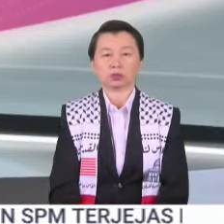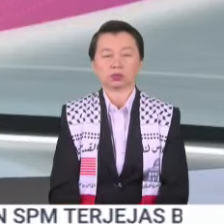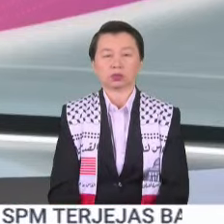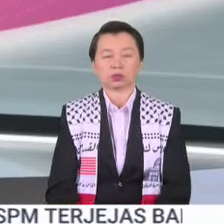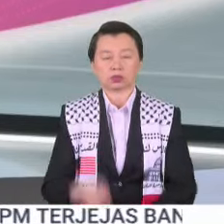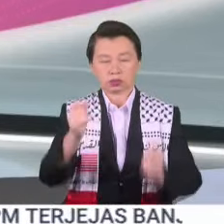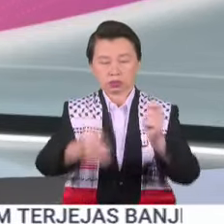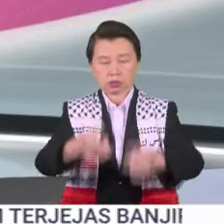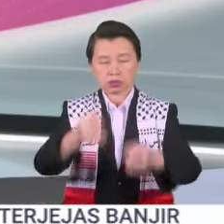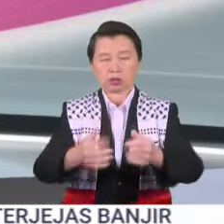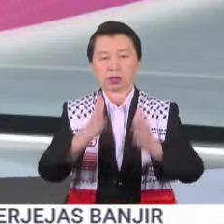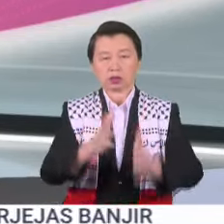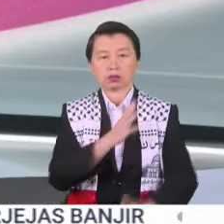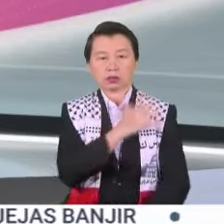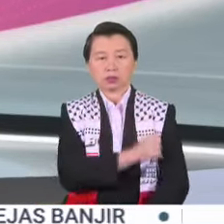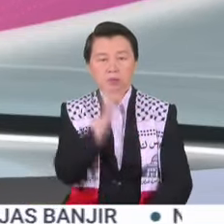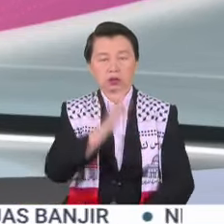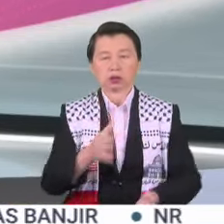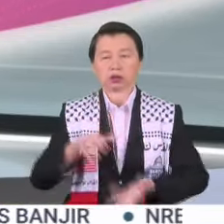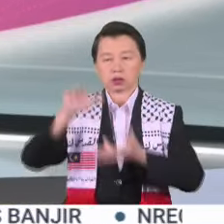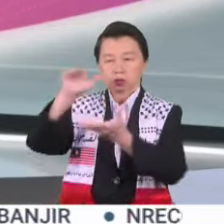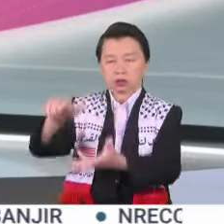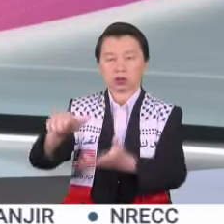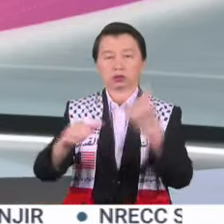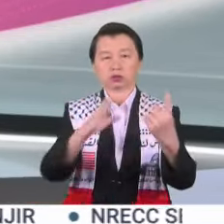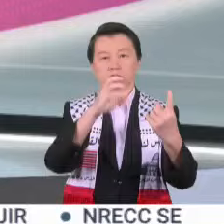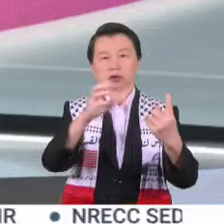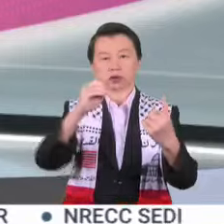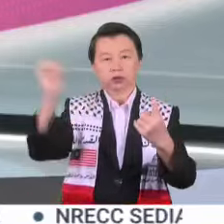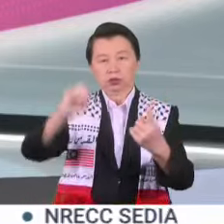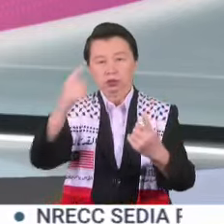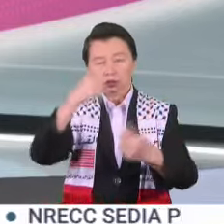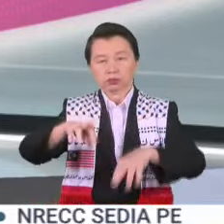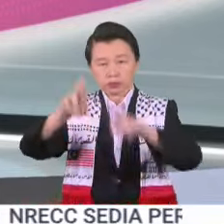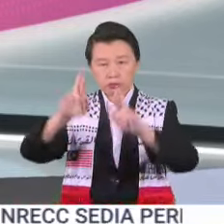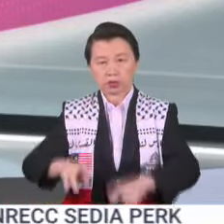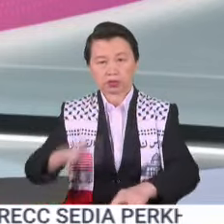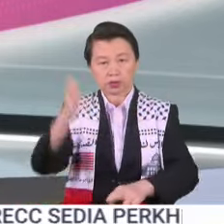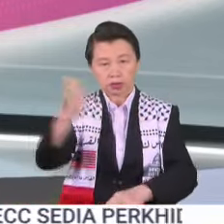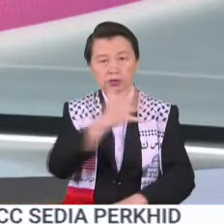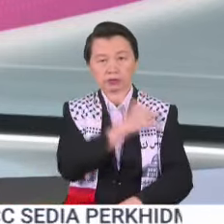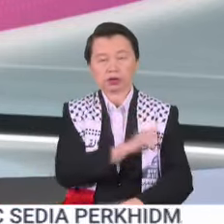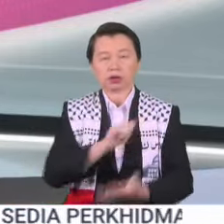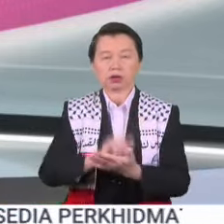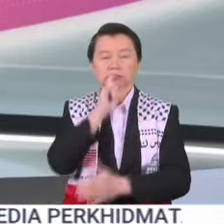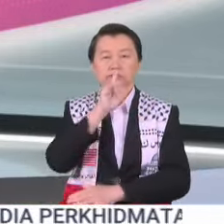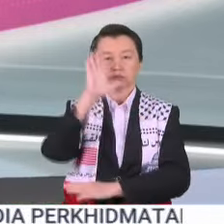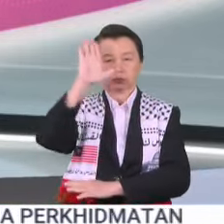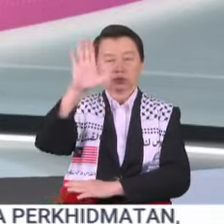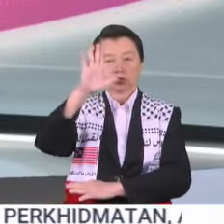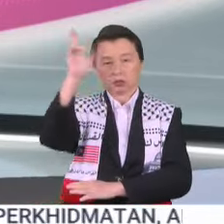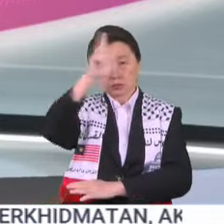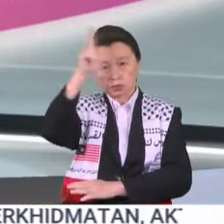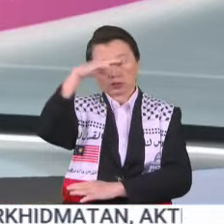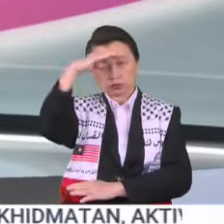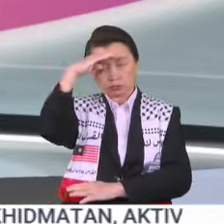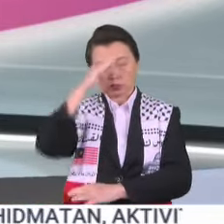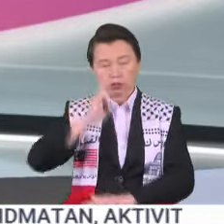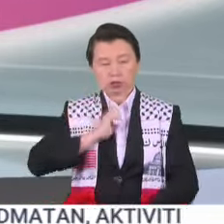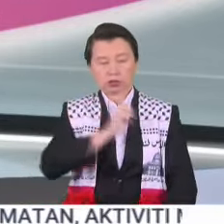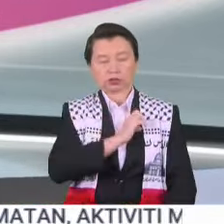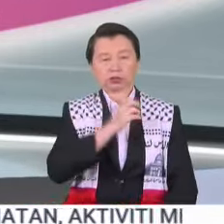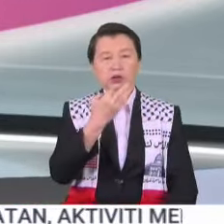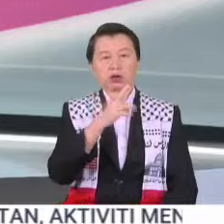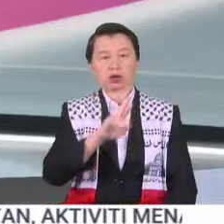Sumbangan diterima untuk rakyat Palestin akan sampai 100% kepada penduduk negara itu. Itu jaminan kerajaan Johor. Exco Hal